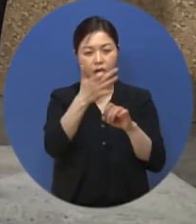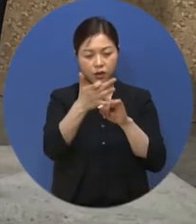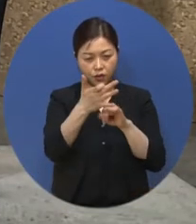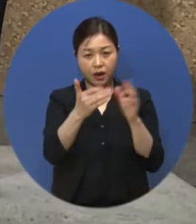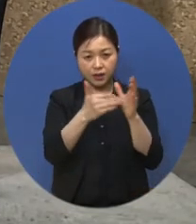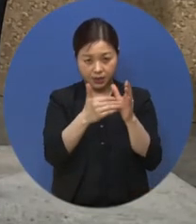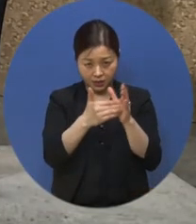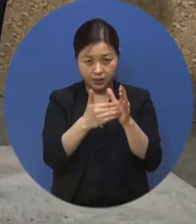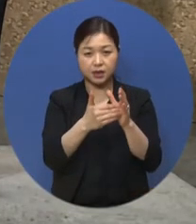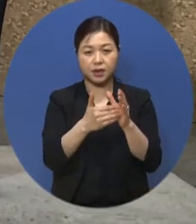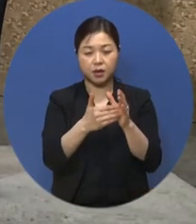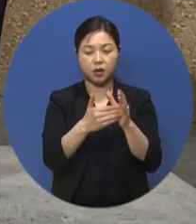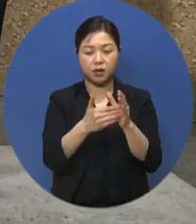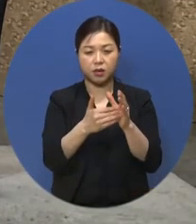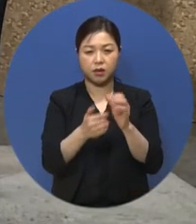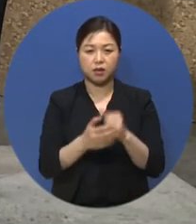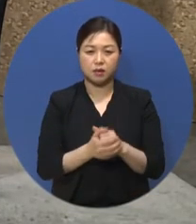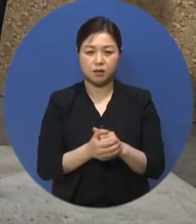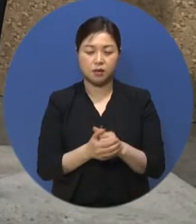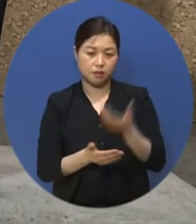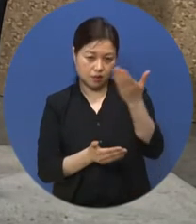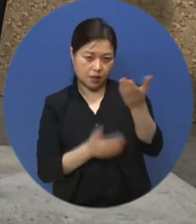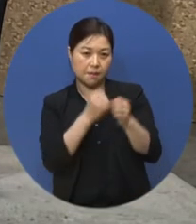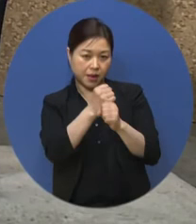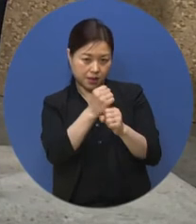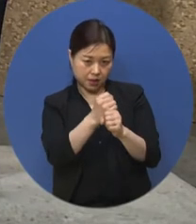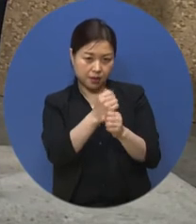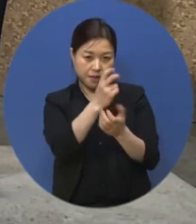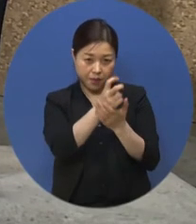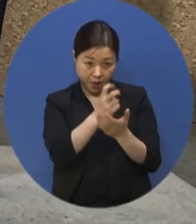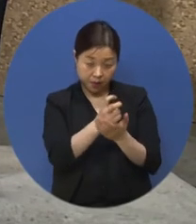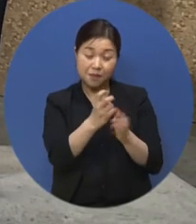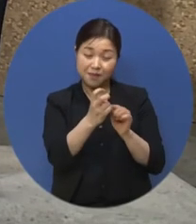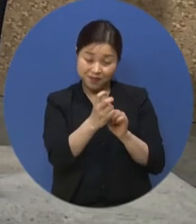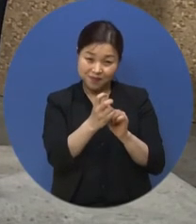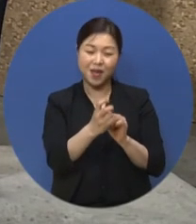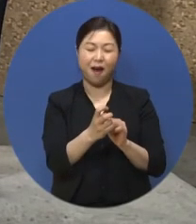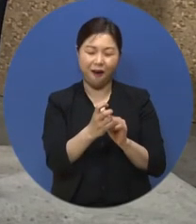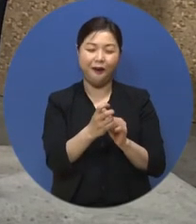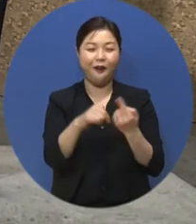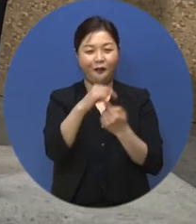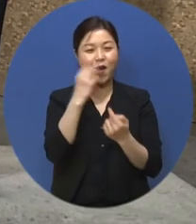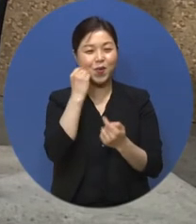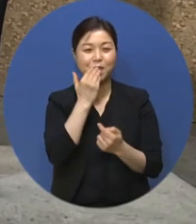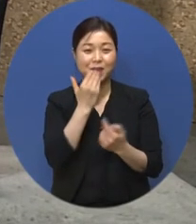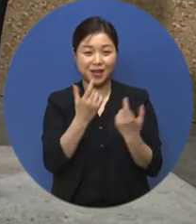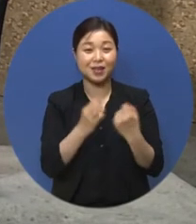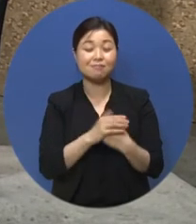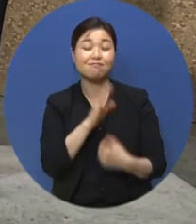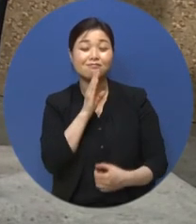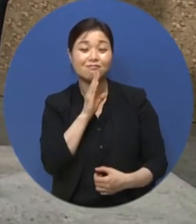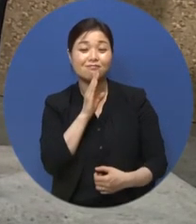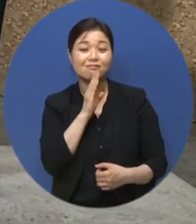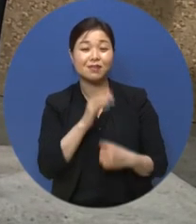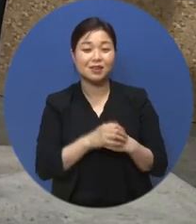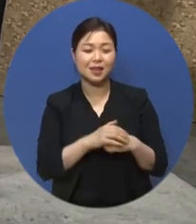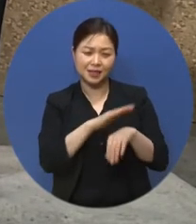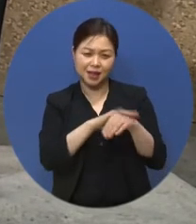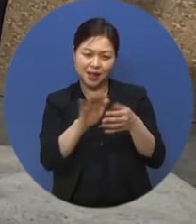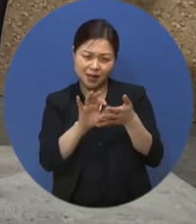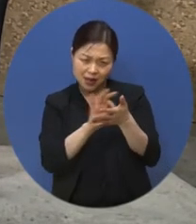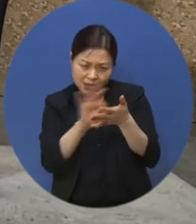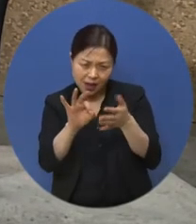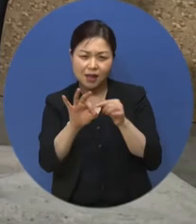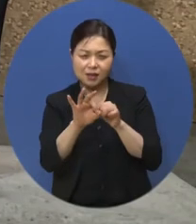종식이 되면은 이 만드신 이 조례가 또 빛을 발할 것 같은데요. 그럴 수도 있죠. 네. 철저하게 계산해서 사용을 그렇죠.